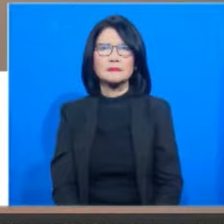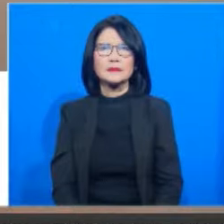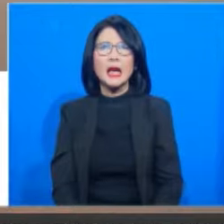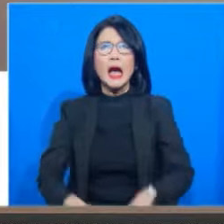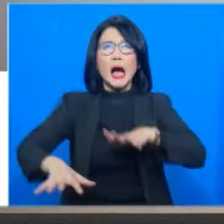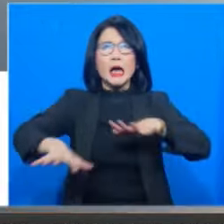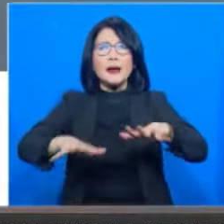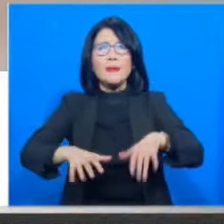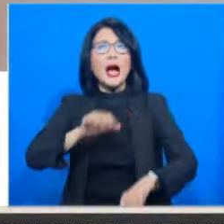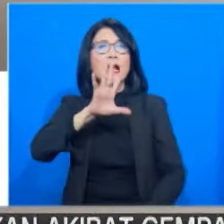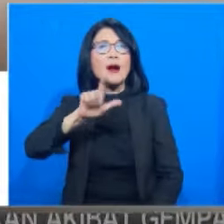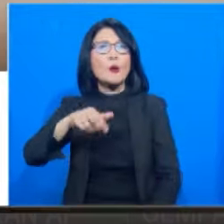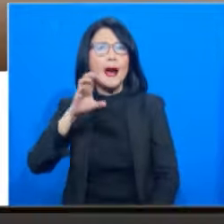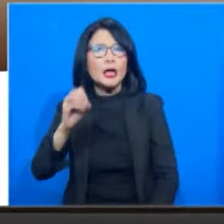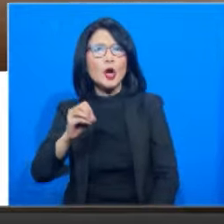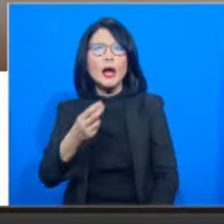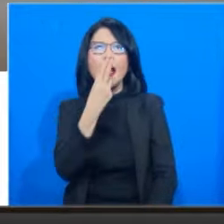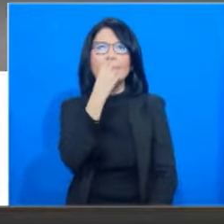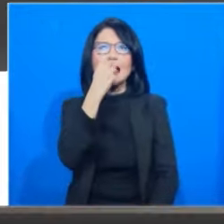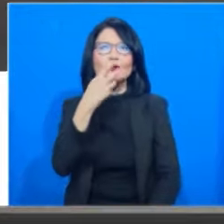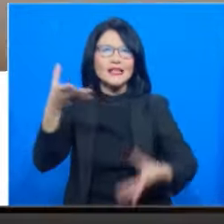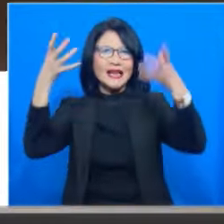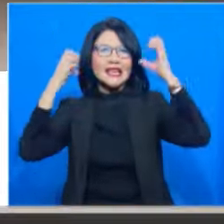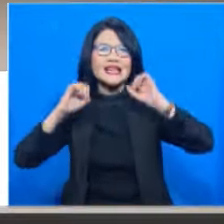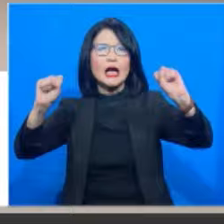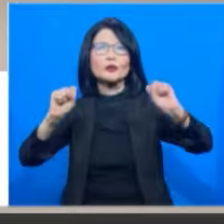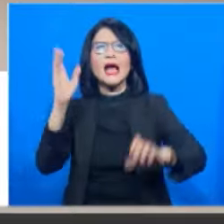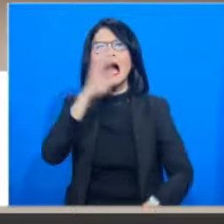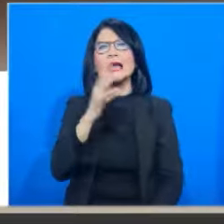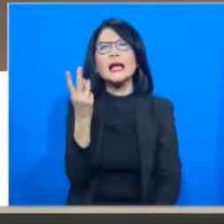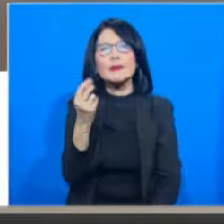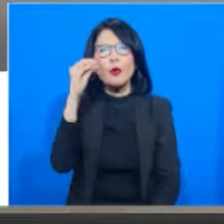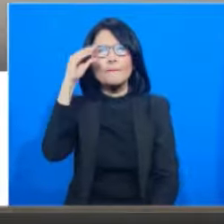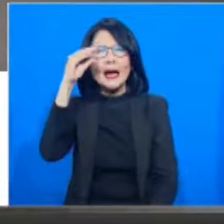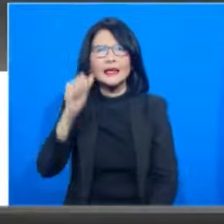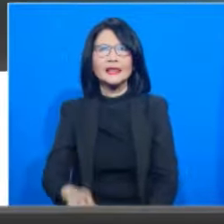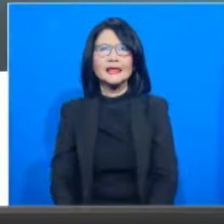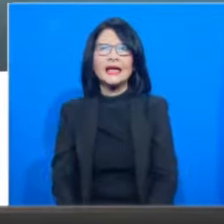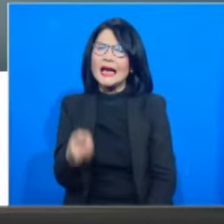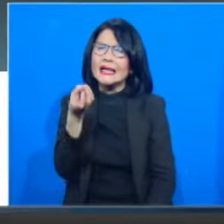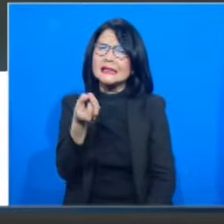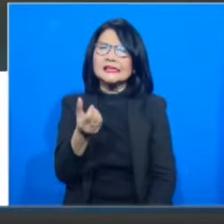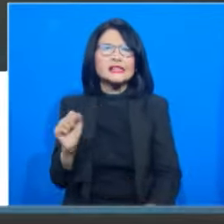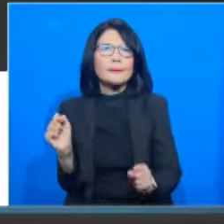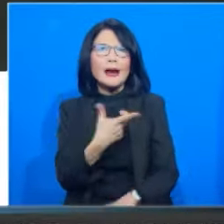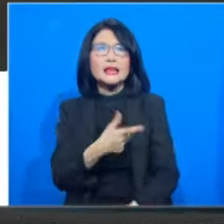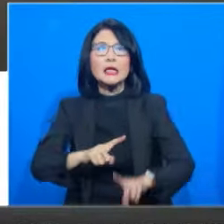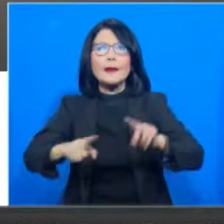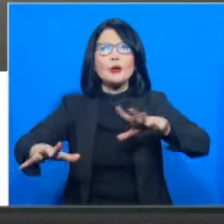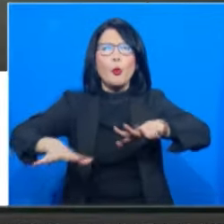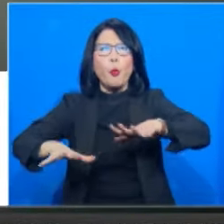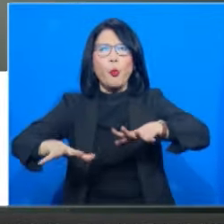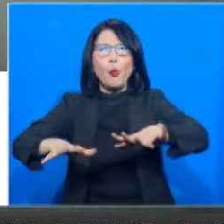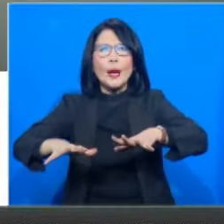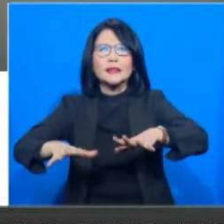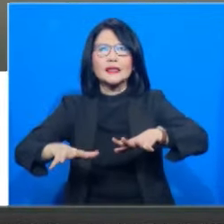Gempa bermagnitudo 5,0 mengguncang Bandung dan Garut, Jawa Barat pada Rabu pagi. Meski singkat, guncangan gempa terasa sangat kuat.